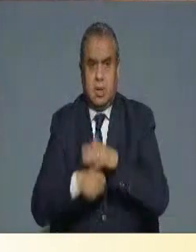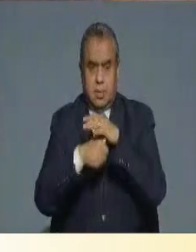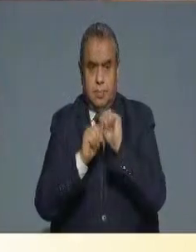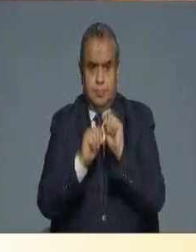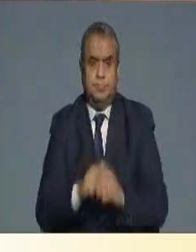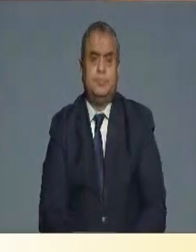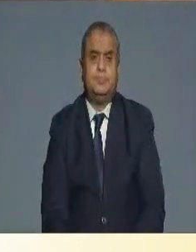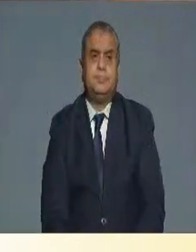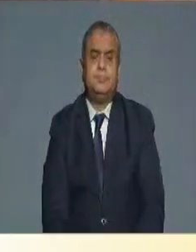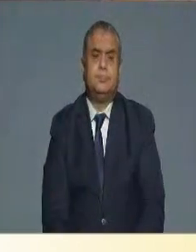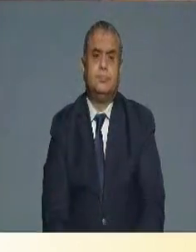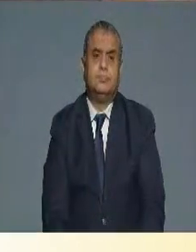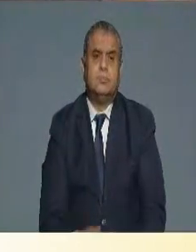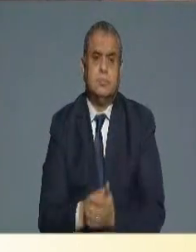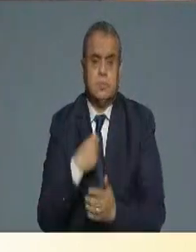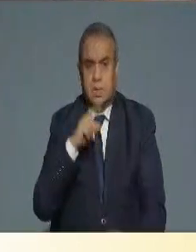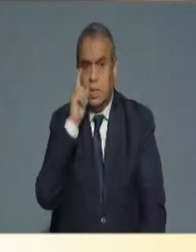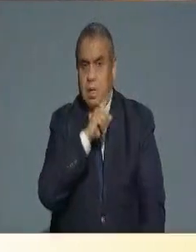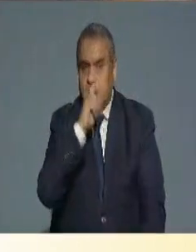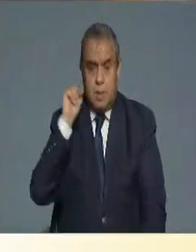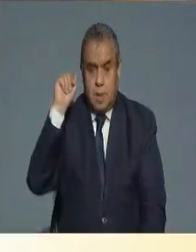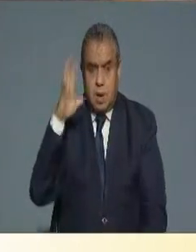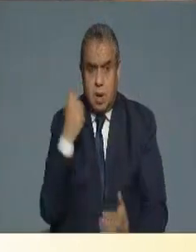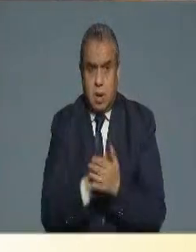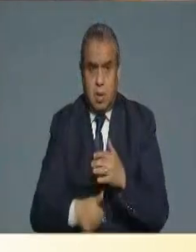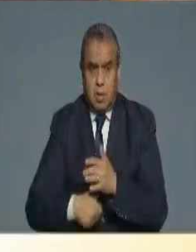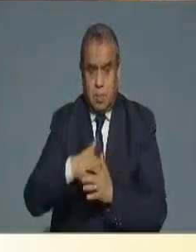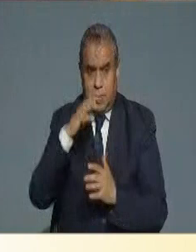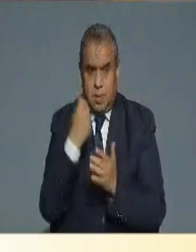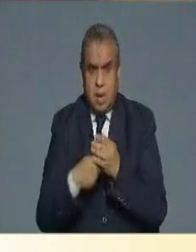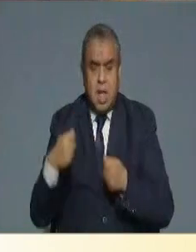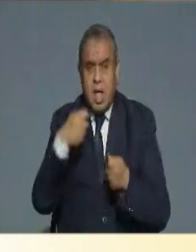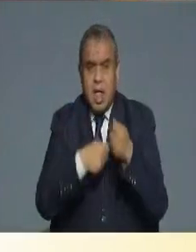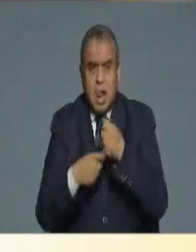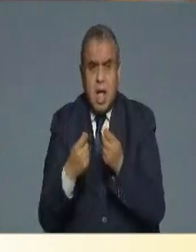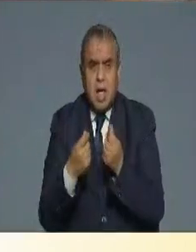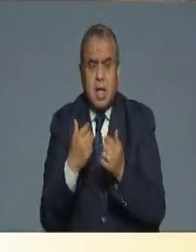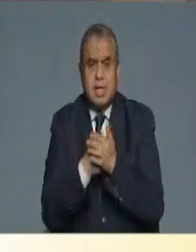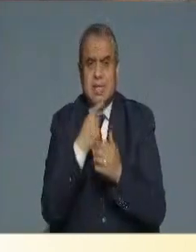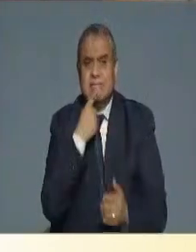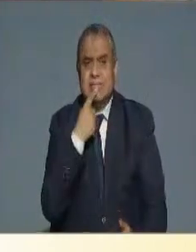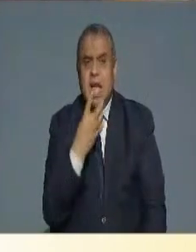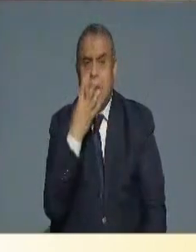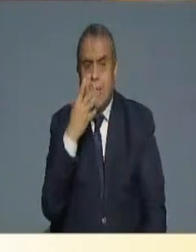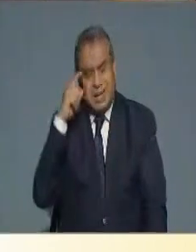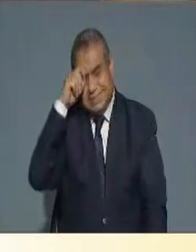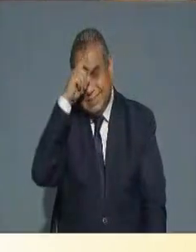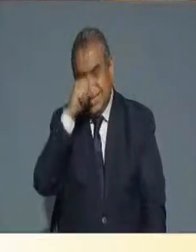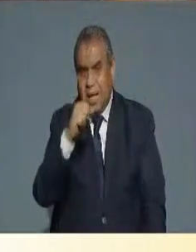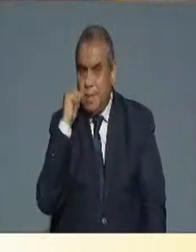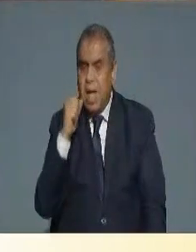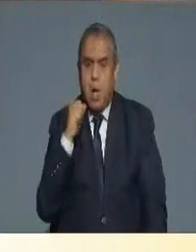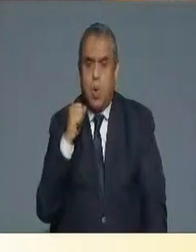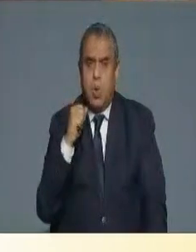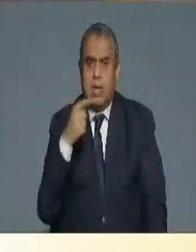بالإمارات في الموضوع ده، لأن كان الظرف الاقتصادي بقاله 4 سنين صعب في مصر، بقاله 4 سنين